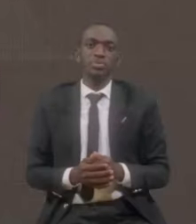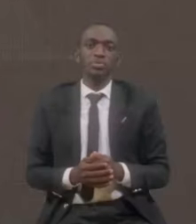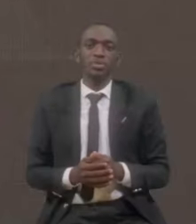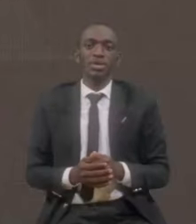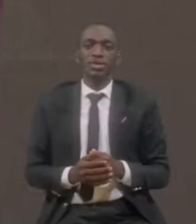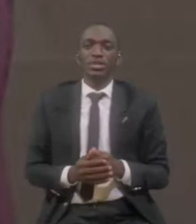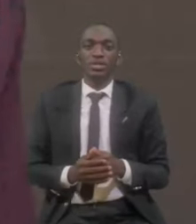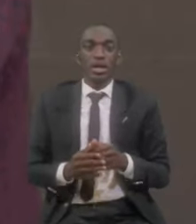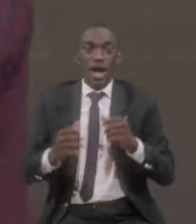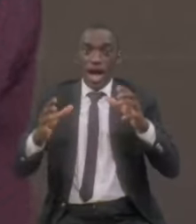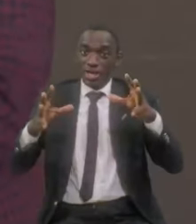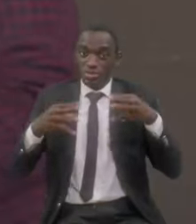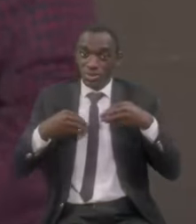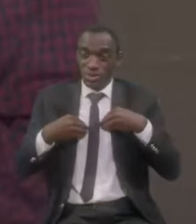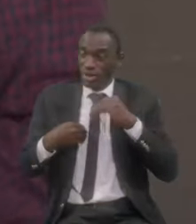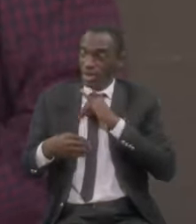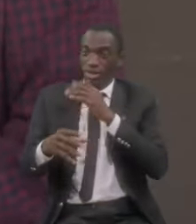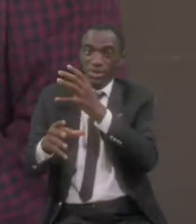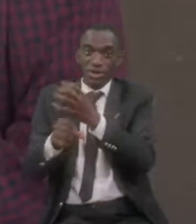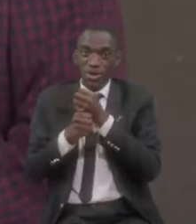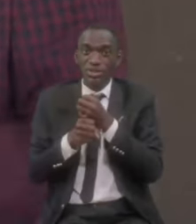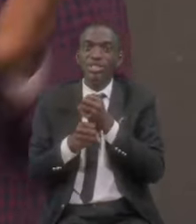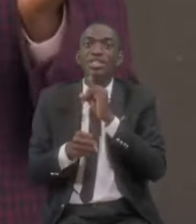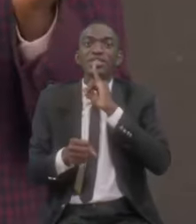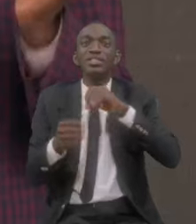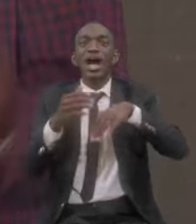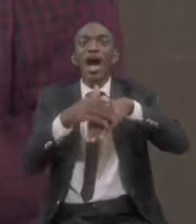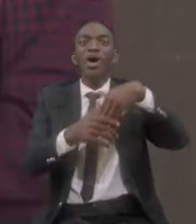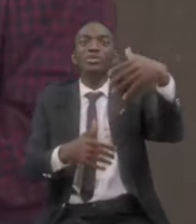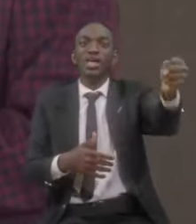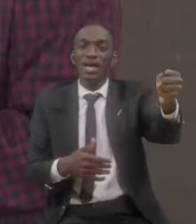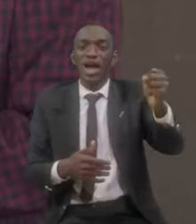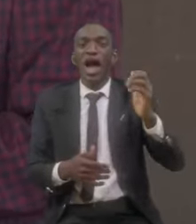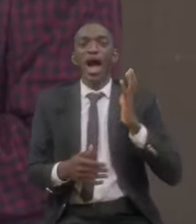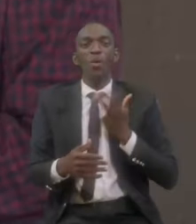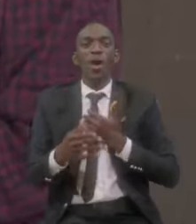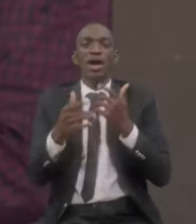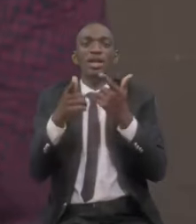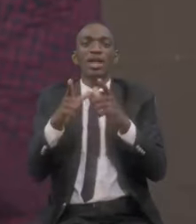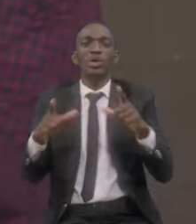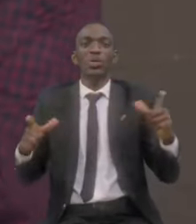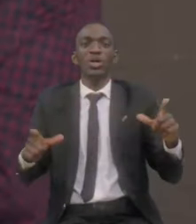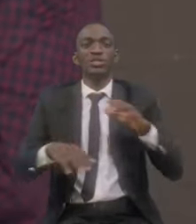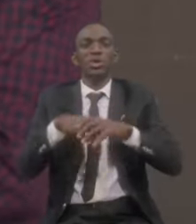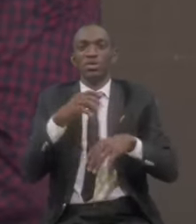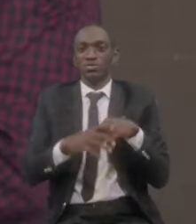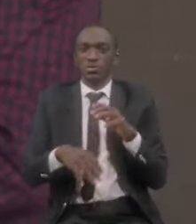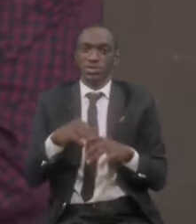La seule admission que j'ai eue, oh, c'est hors de notre